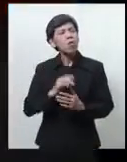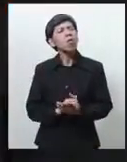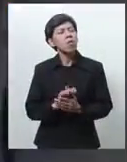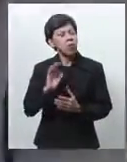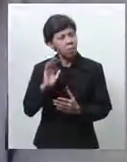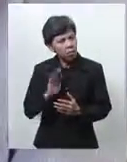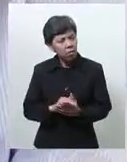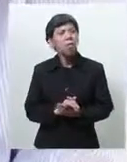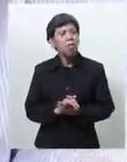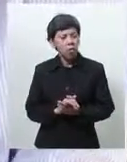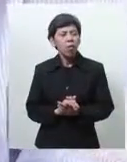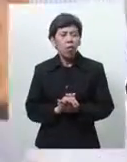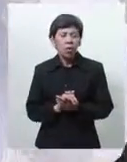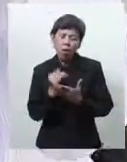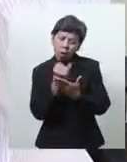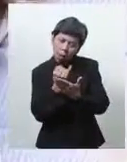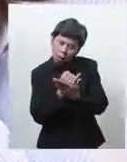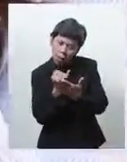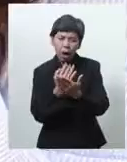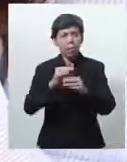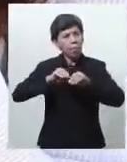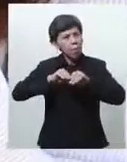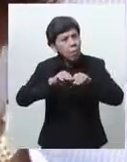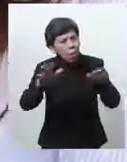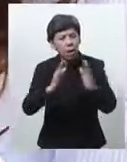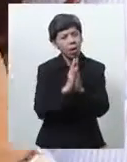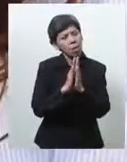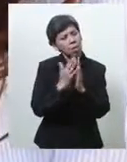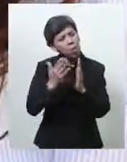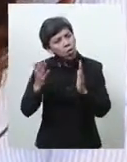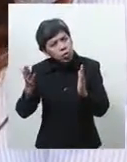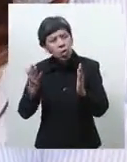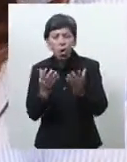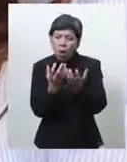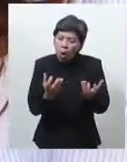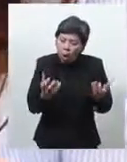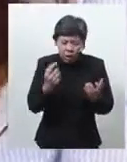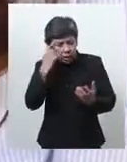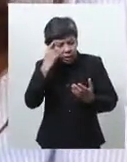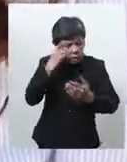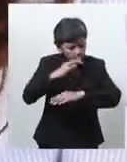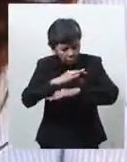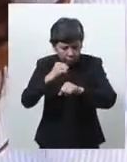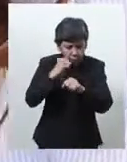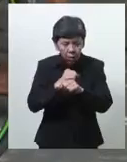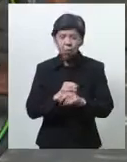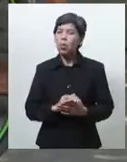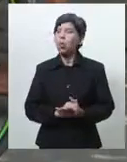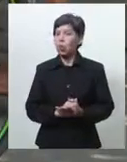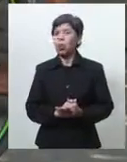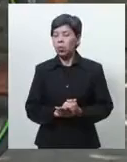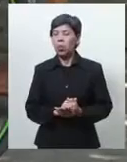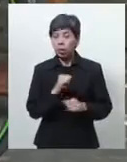ครับ ป้ายสื่อต่างๆโบชัวแล้วก็อุปกรณ์ก็ออกแบบ ใช่ครับ